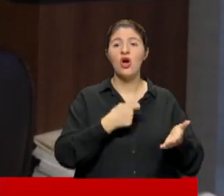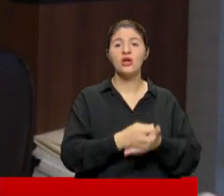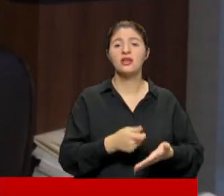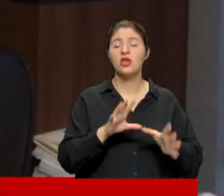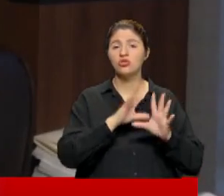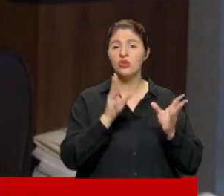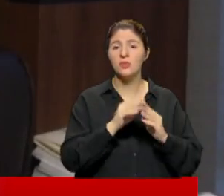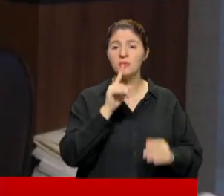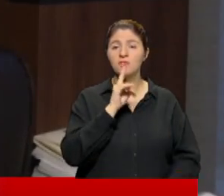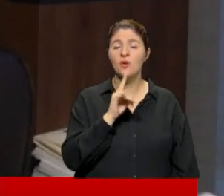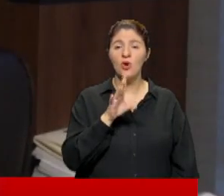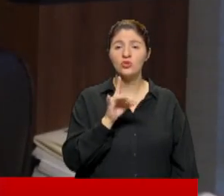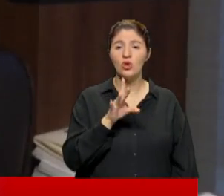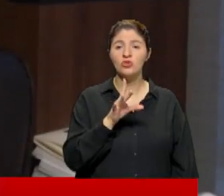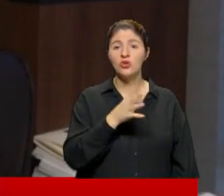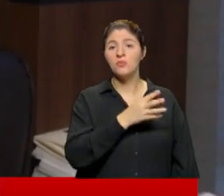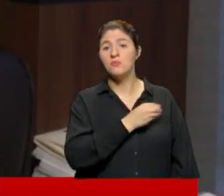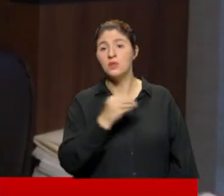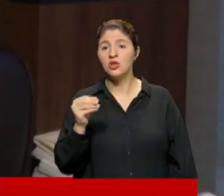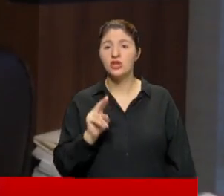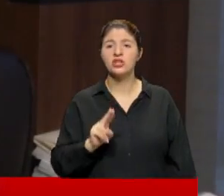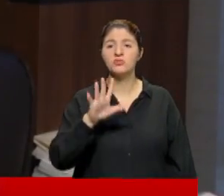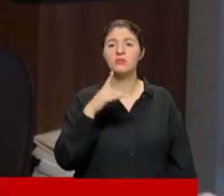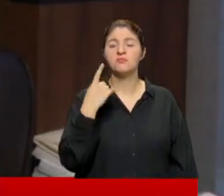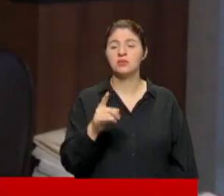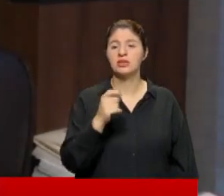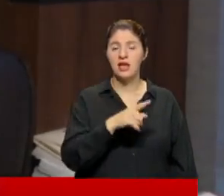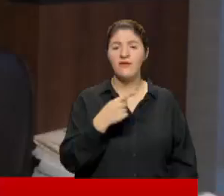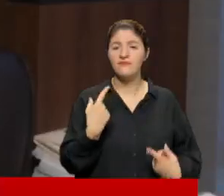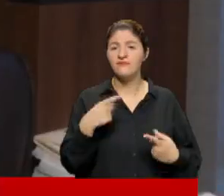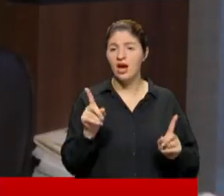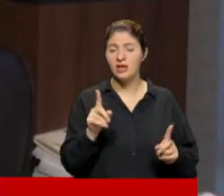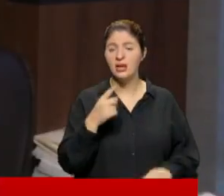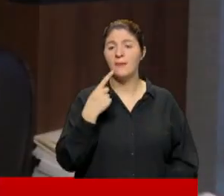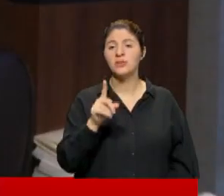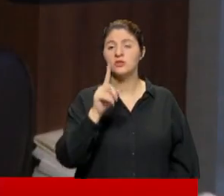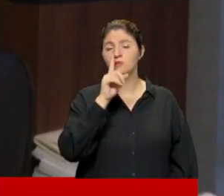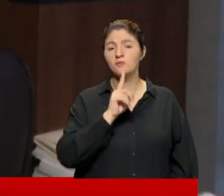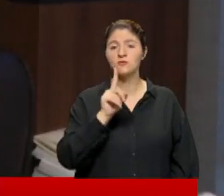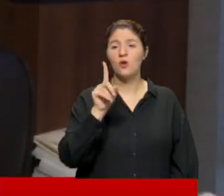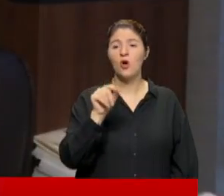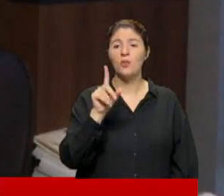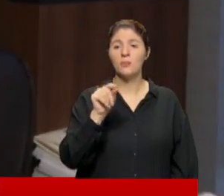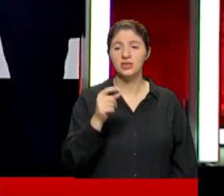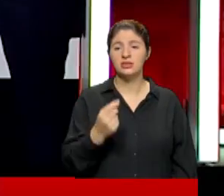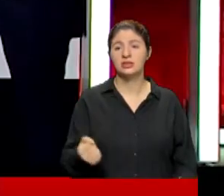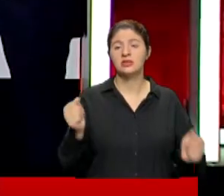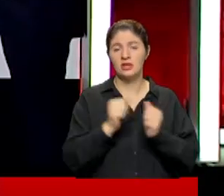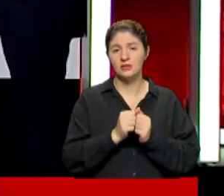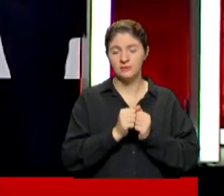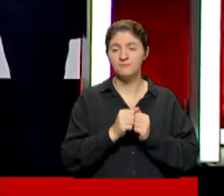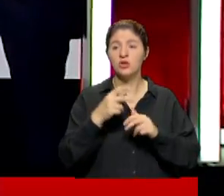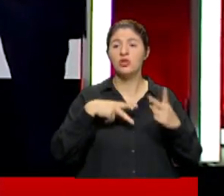tutar 114 mil 75.000 fark 111 kat